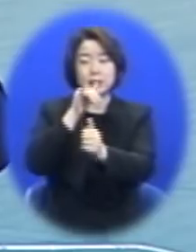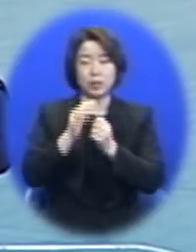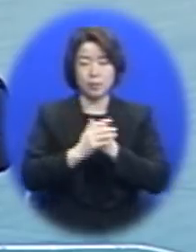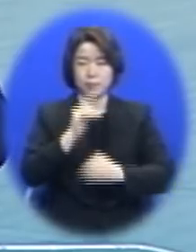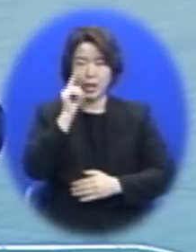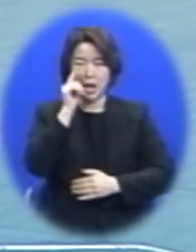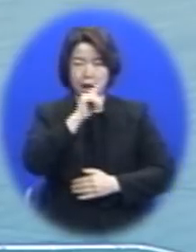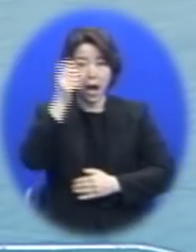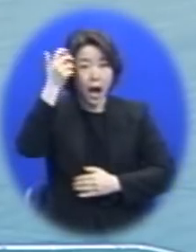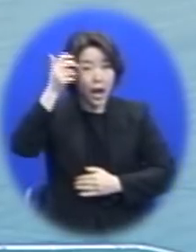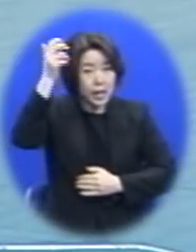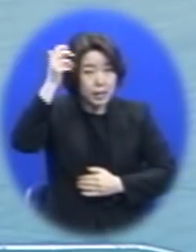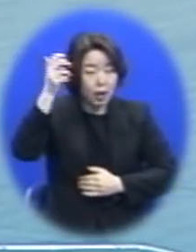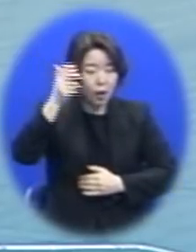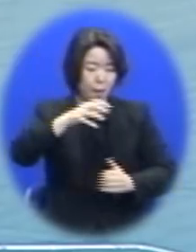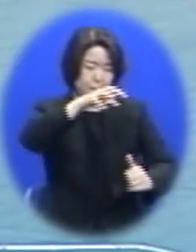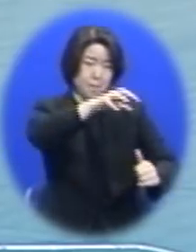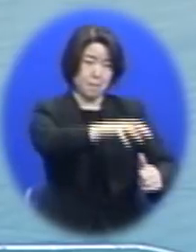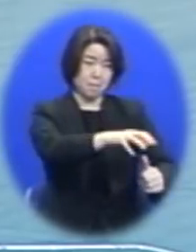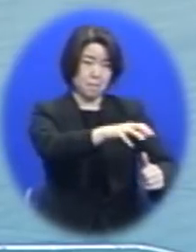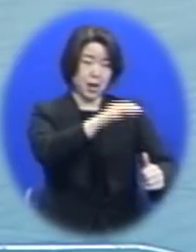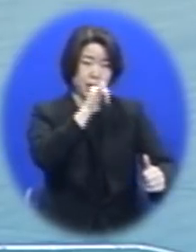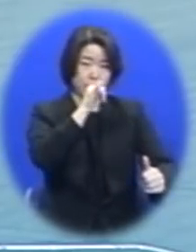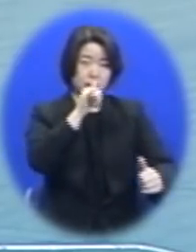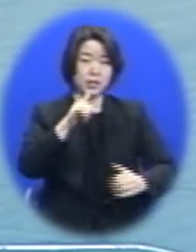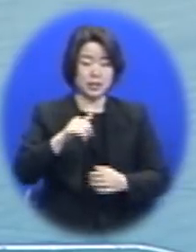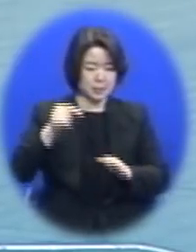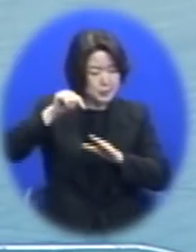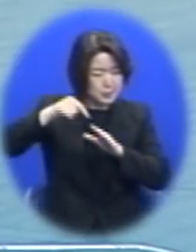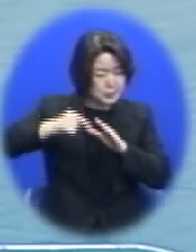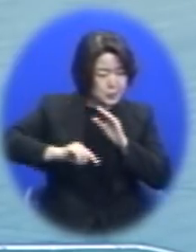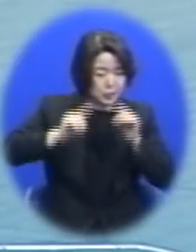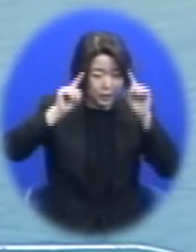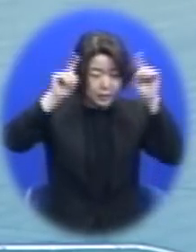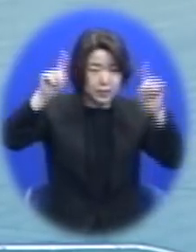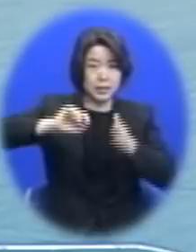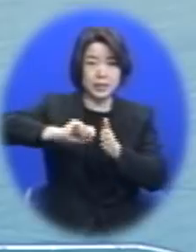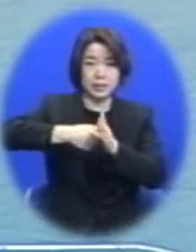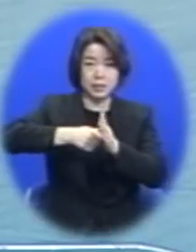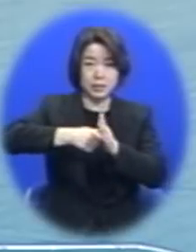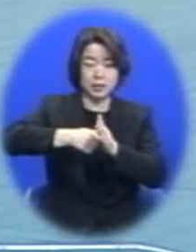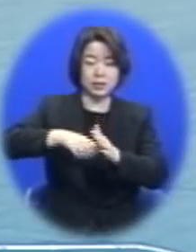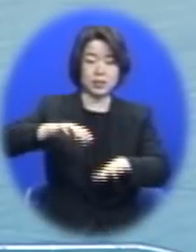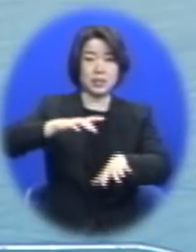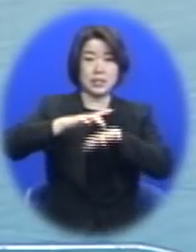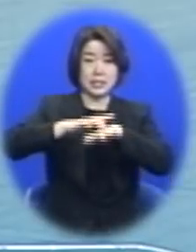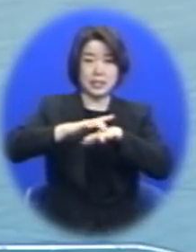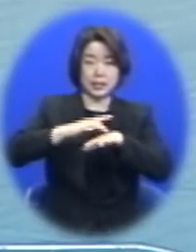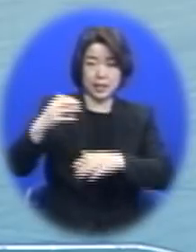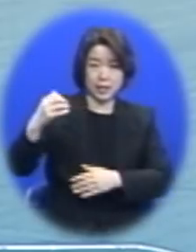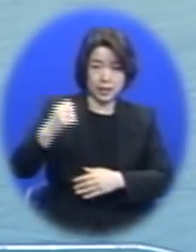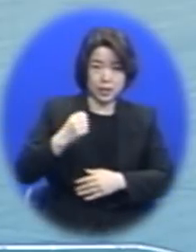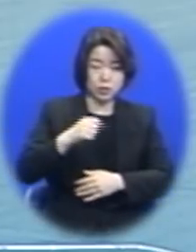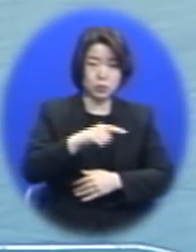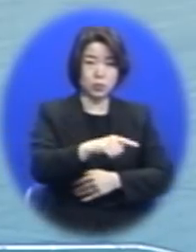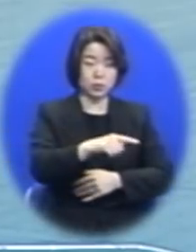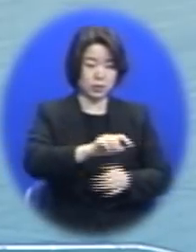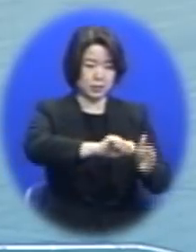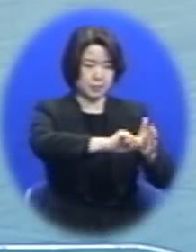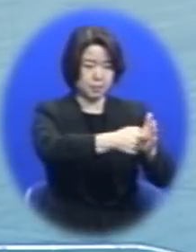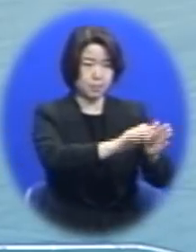영들이 갇혀 있는 그 무저갱 의 열쇠를 이 사탄이 가지고 더 무저갱 의 열쇠 를